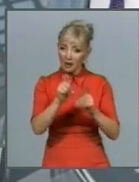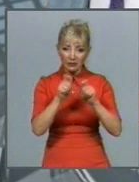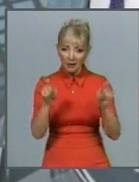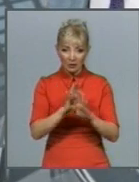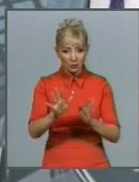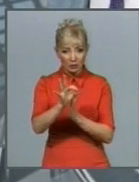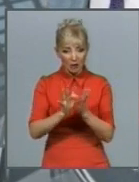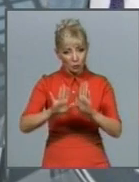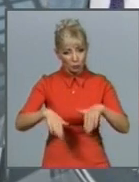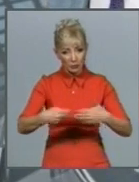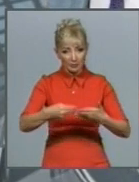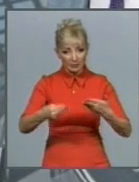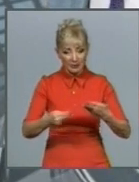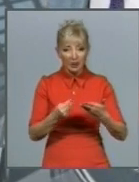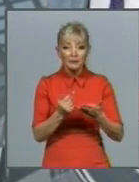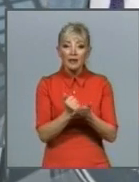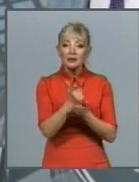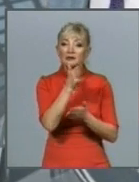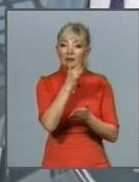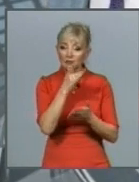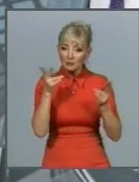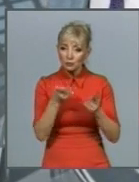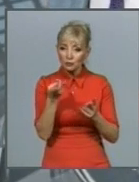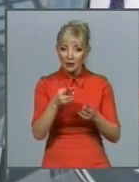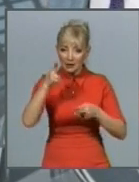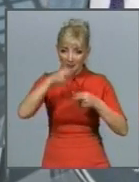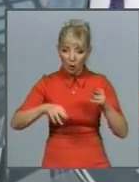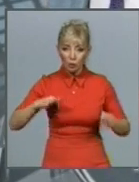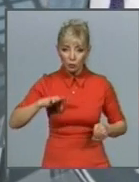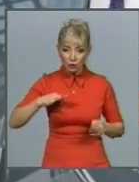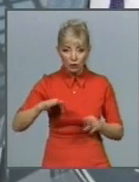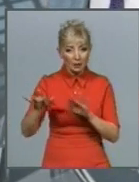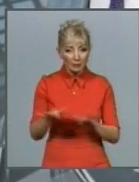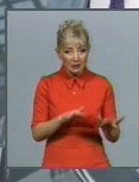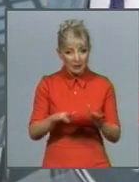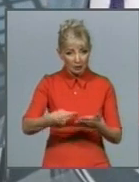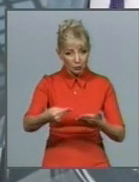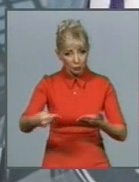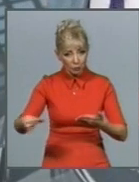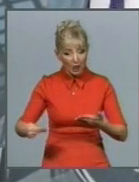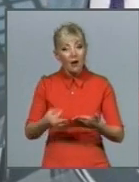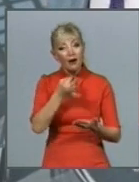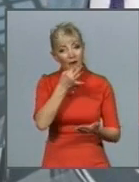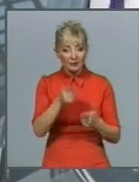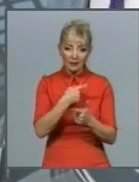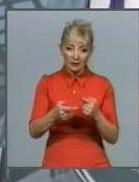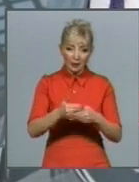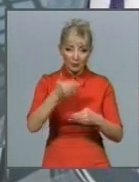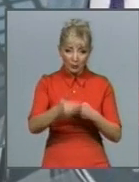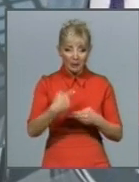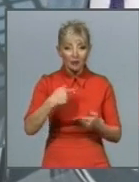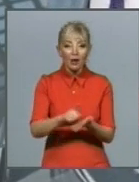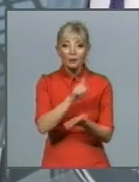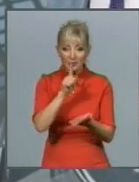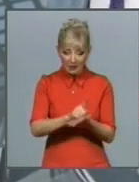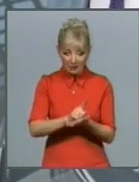після підписання. Деякий час потрібно для завершення юридичних процедур. Але я вважаю, що рано чи пізно ми обов'язково